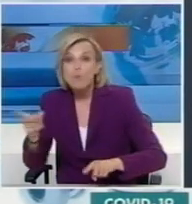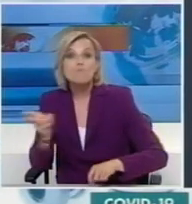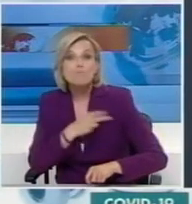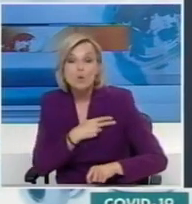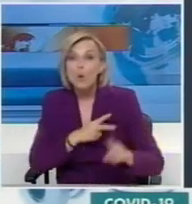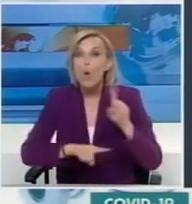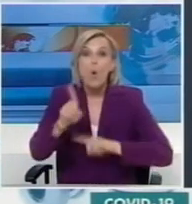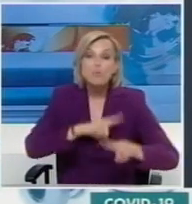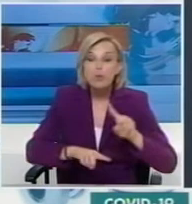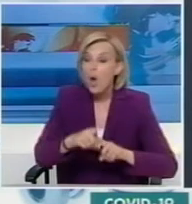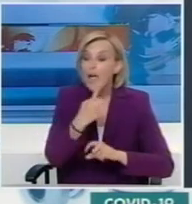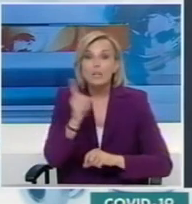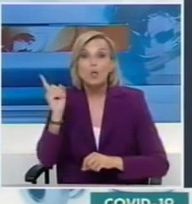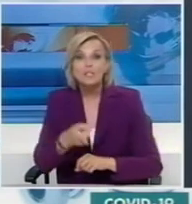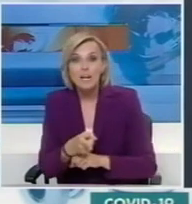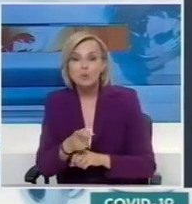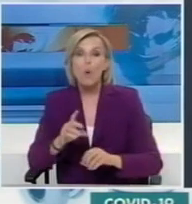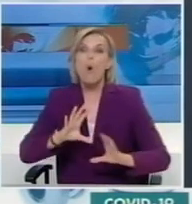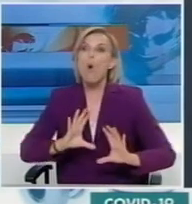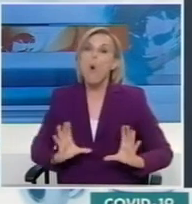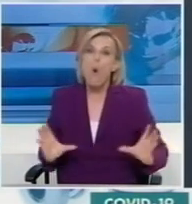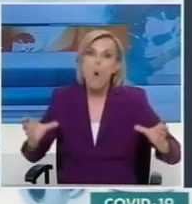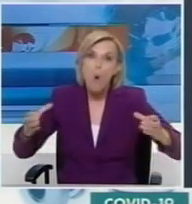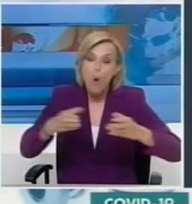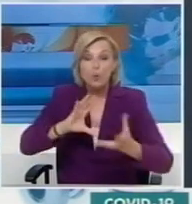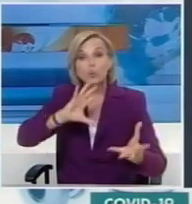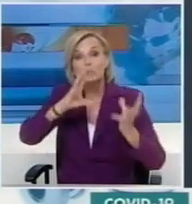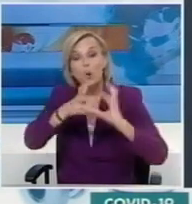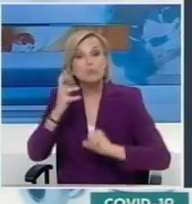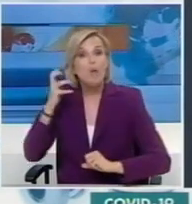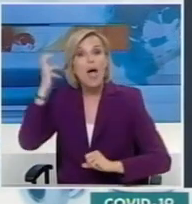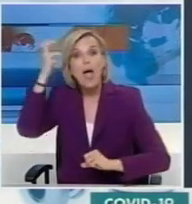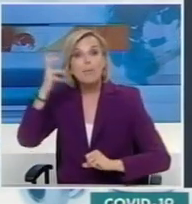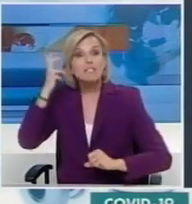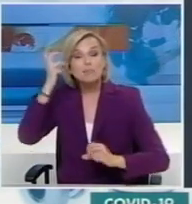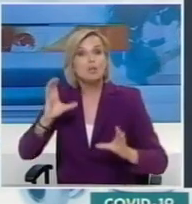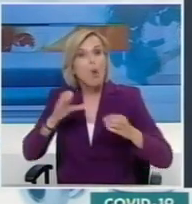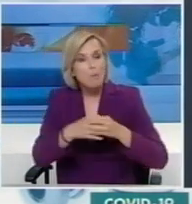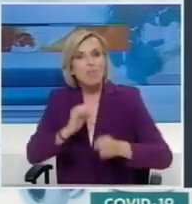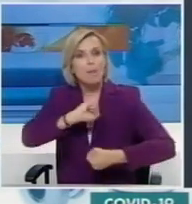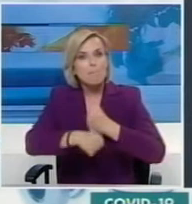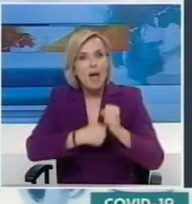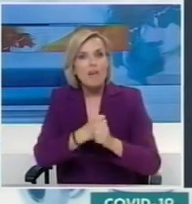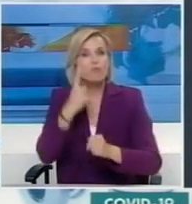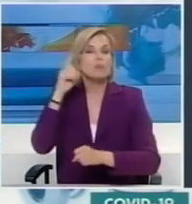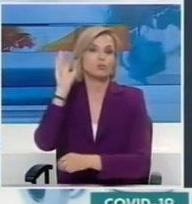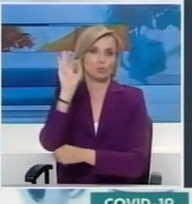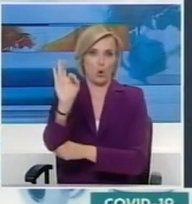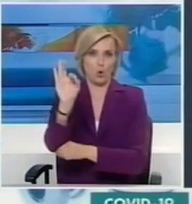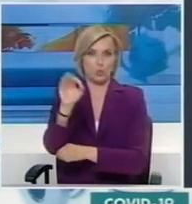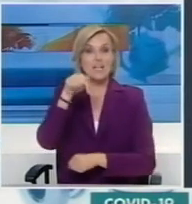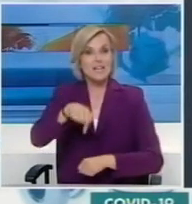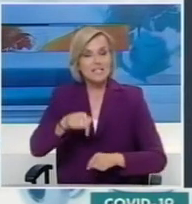επιστημονική προσπάθεια, παλεύει για τον κοινό στόχο. Η φάση της σταδιακής χαλάρωσης των μέτρων ξεκίνησε σήμερα. Μια φάση